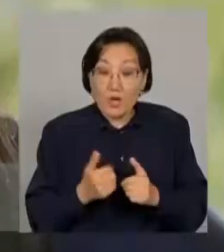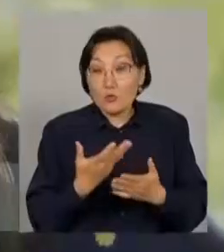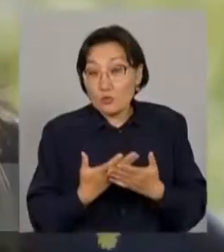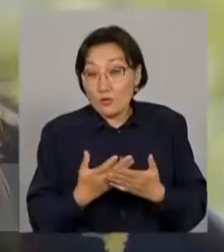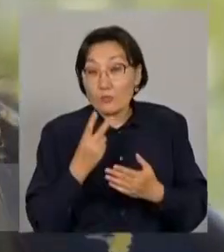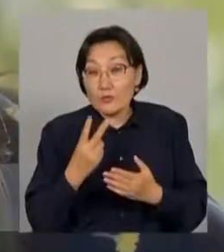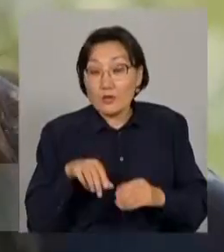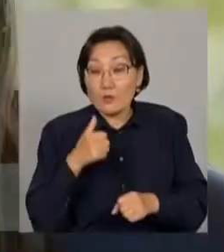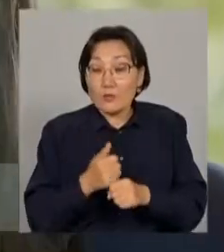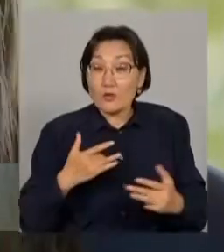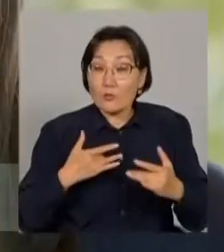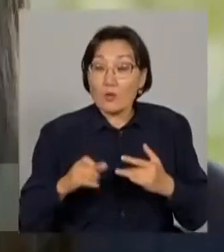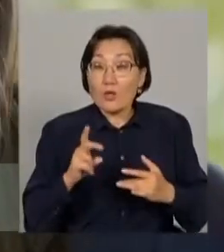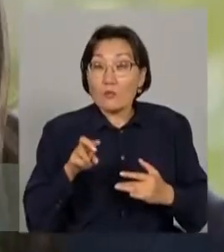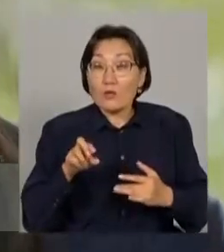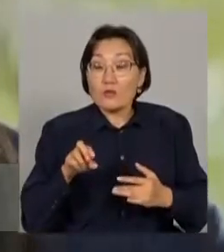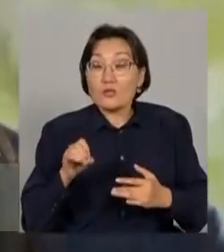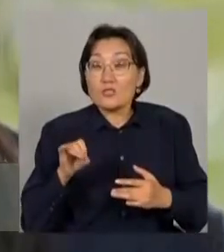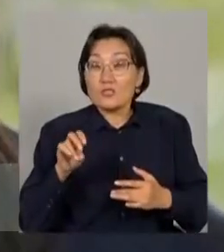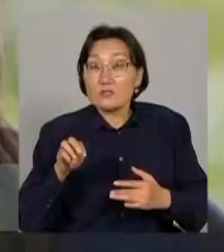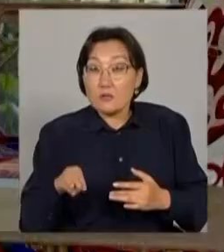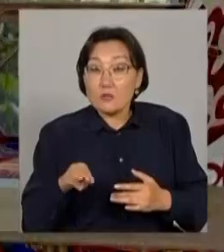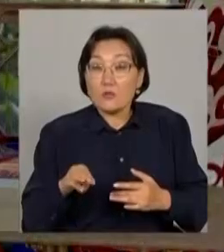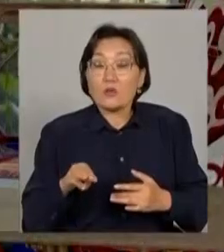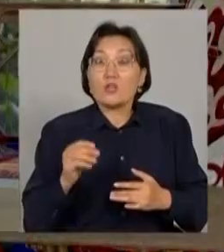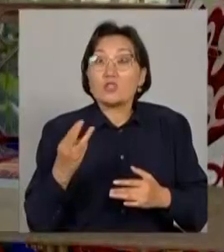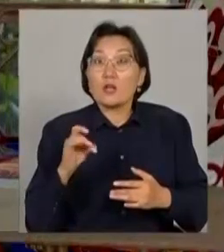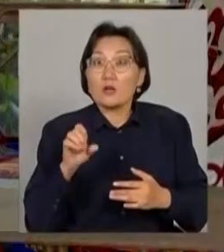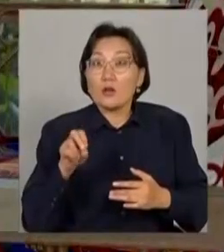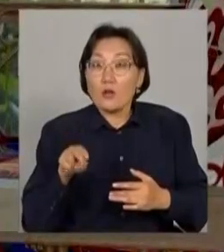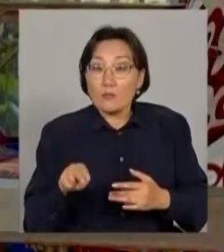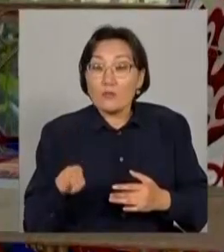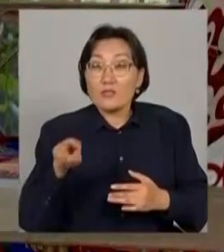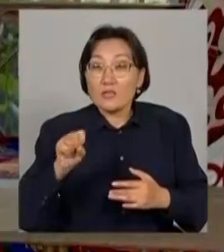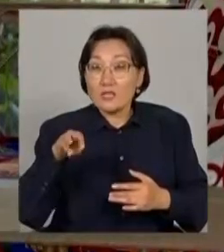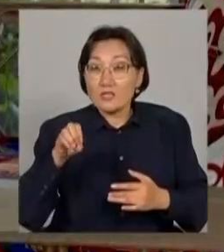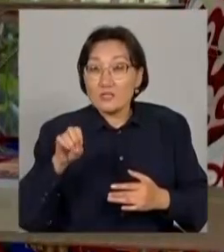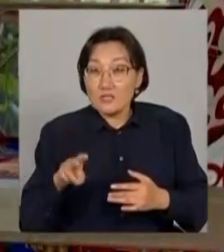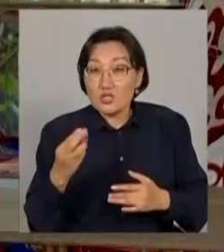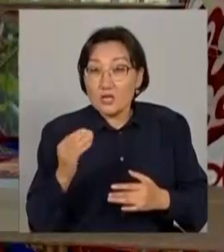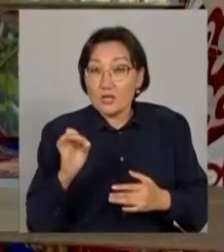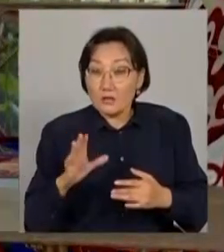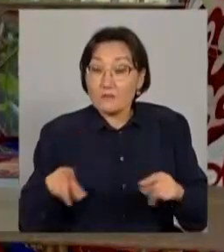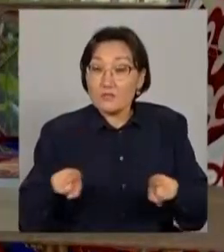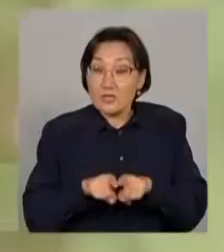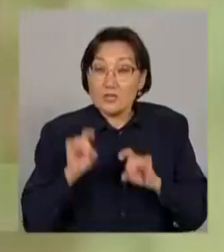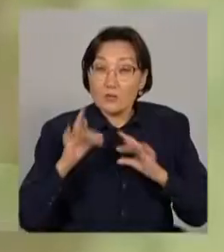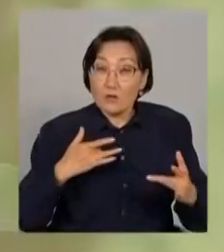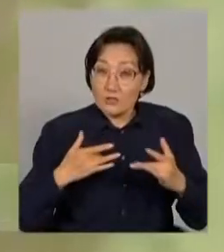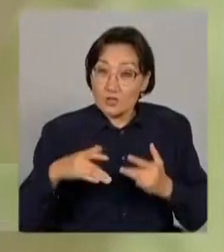суреттелген. Басты рөлдерді Ақбота Нұр, Сейтмағамбет, Нұрболхан Шарапов, Дастен Шәкіров сынды танымал актерлер сомдайды.